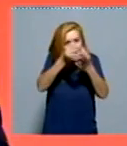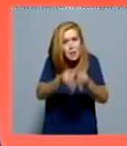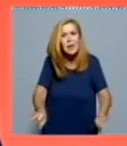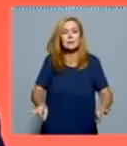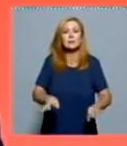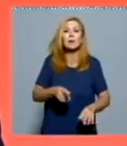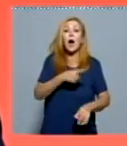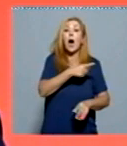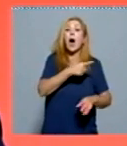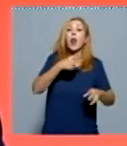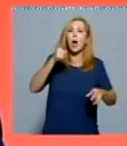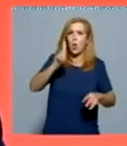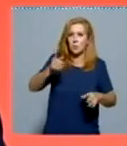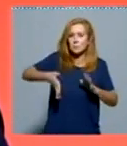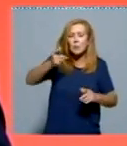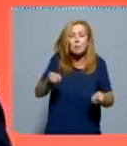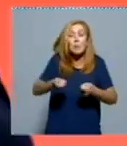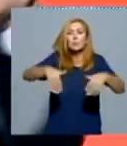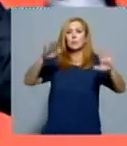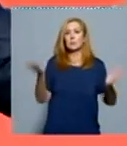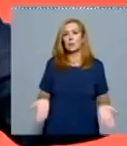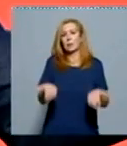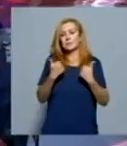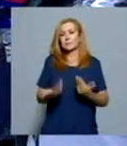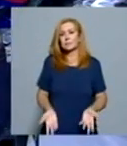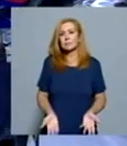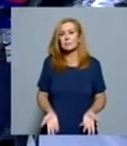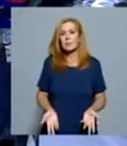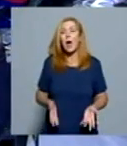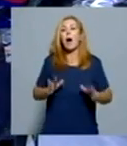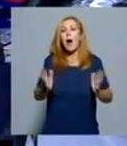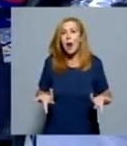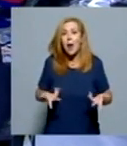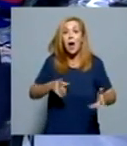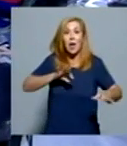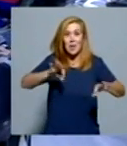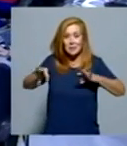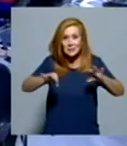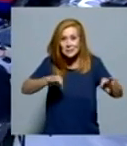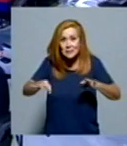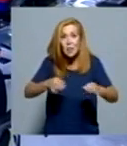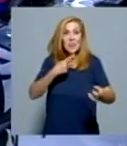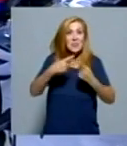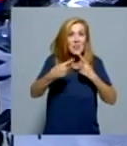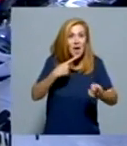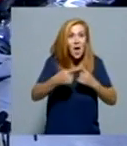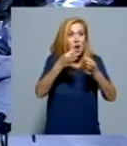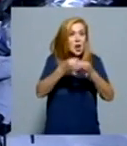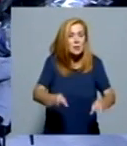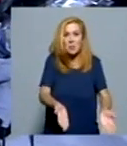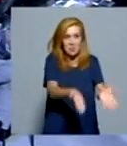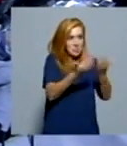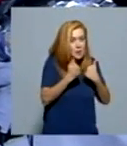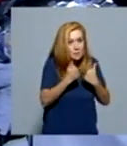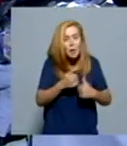το έκανε αυτό η κυβέρνηση Μητσοτάκη. Άρα ούτε στρατηγική διαλόγου και λύσης έχει,